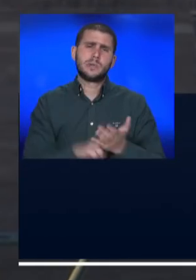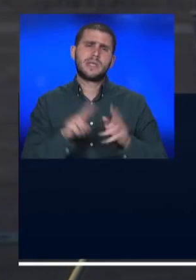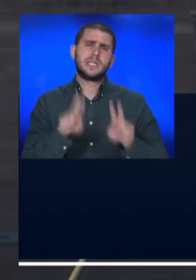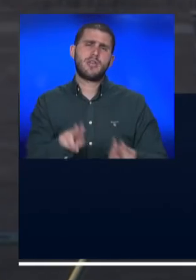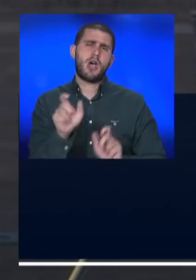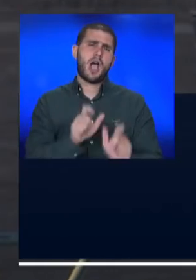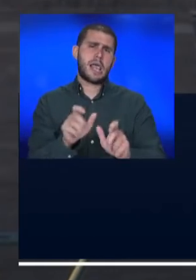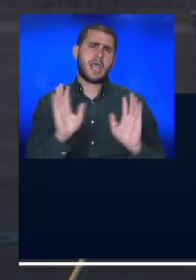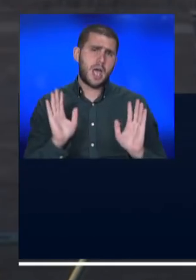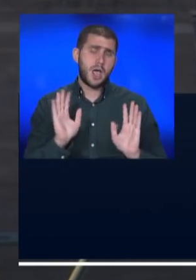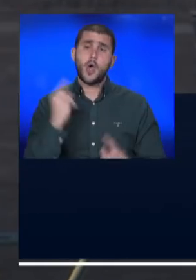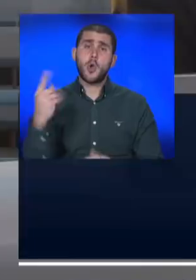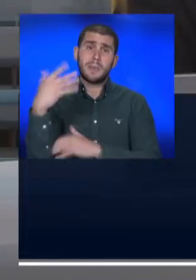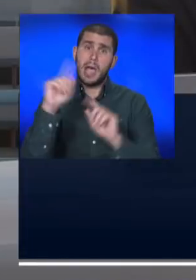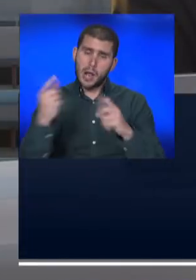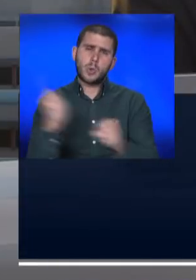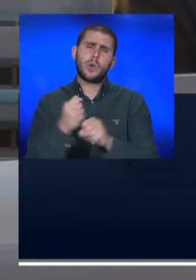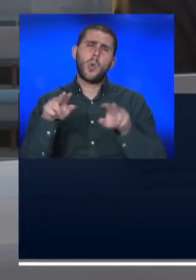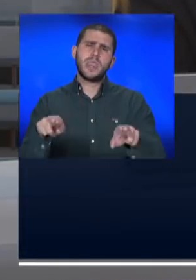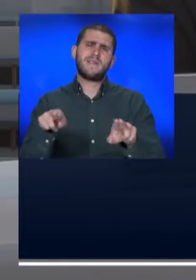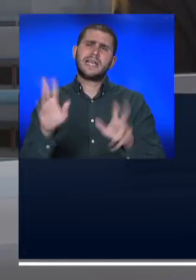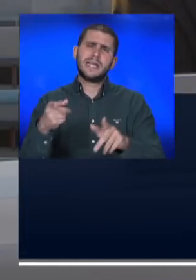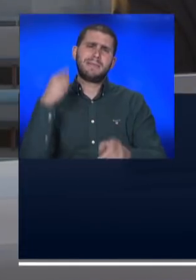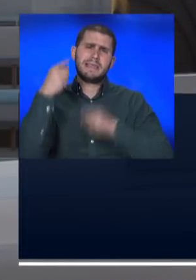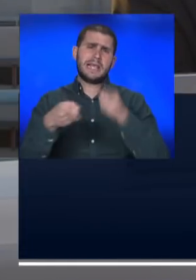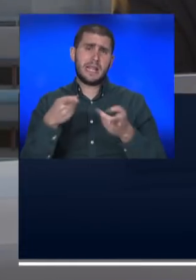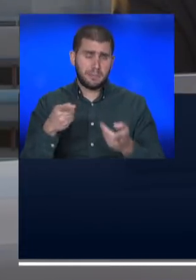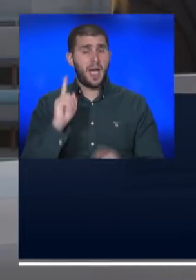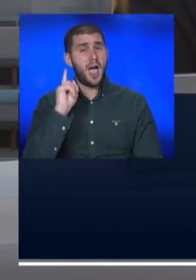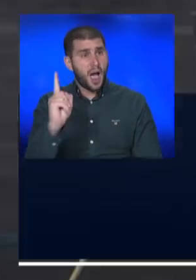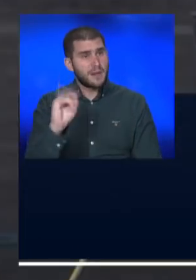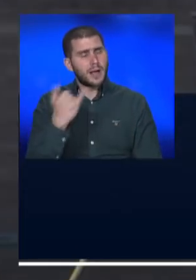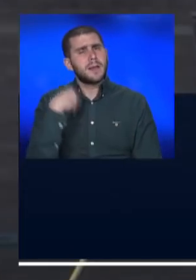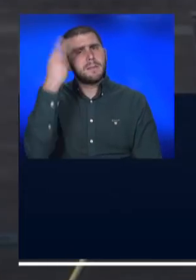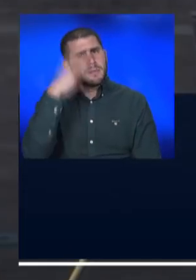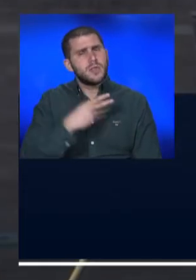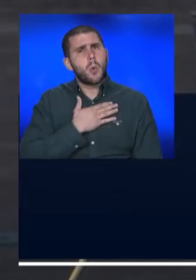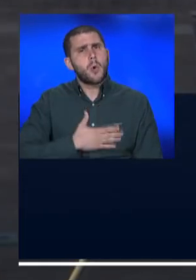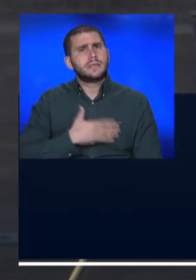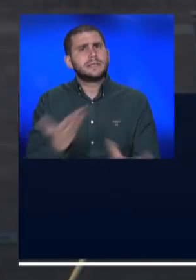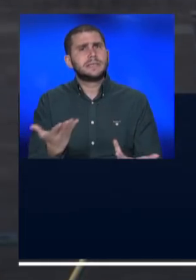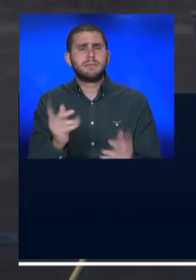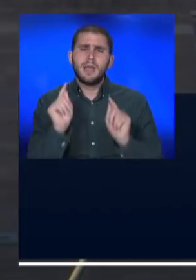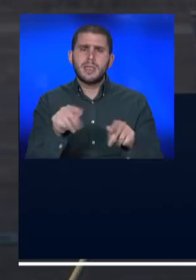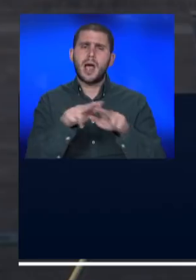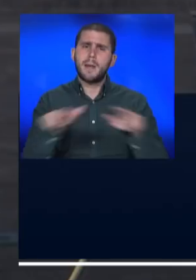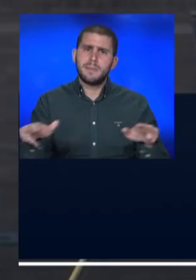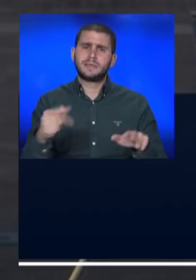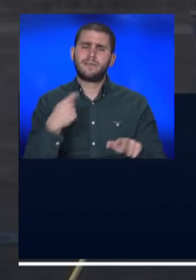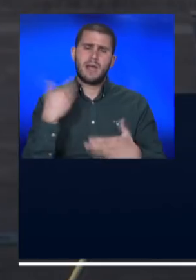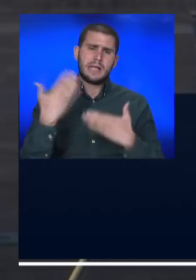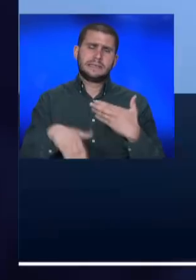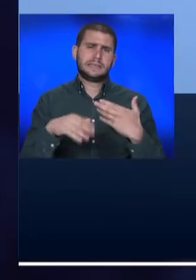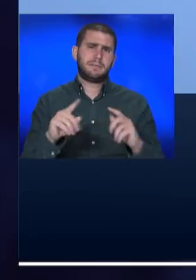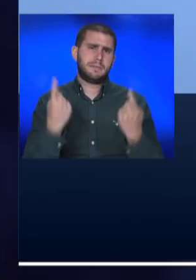מדינה אחרת הייתה עושה את זה, הם היו תוקפים אותה בטילים. יחד עם זאת, כן, אנחנו מבינים שהם רוצים שנגיע למצב שבו אנחנו מסיימים את האירוע הזה. בסופו